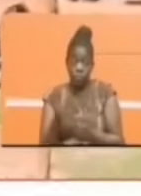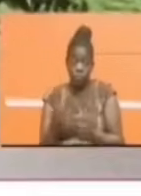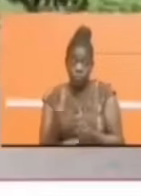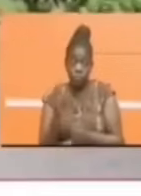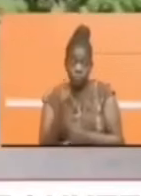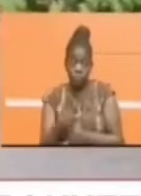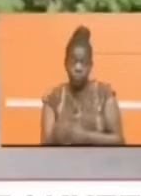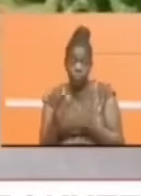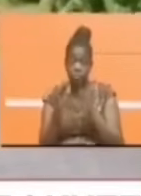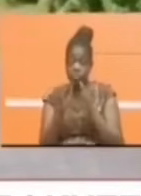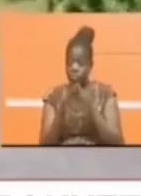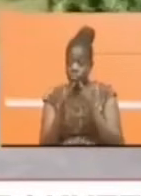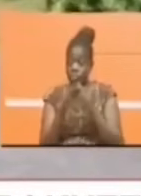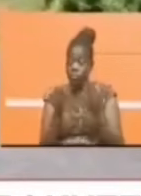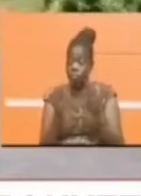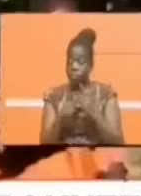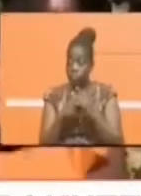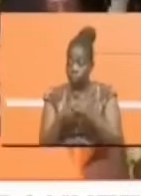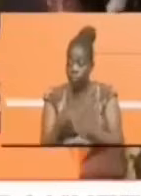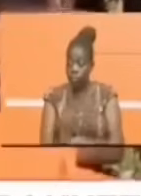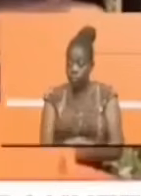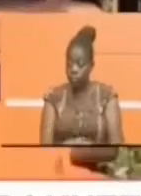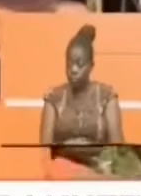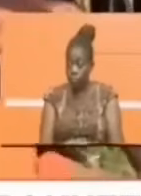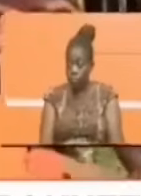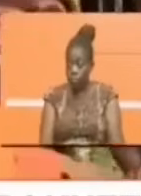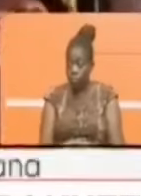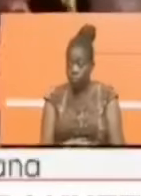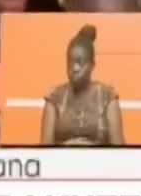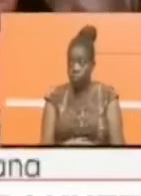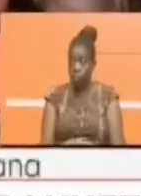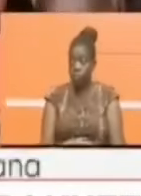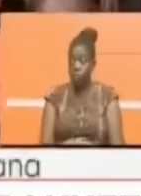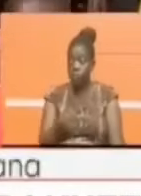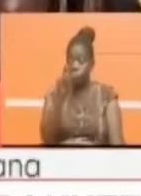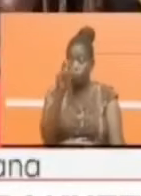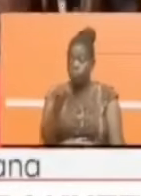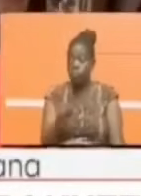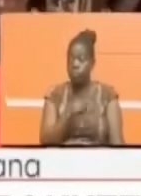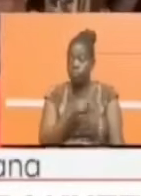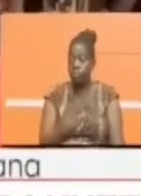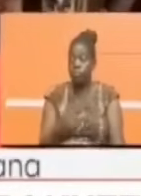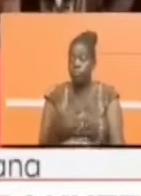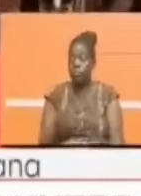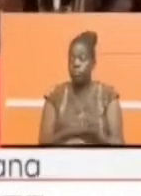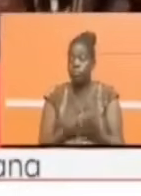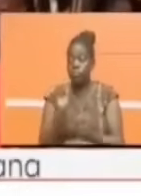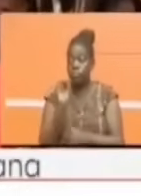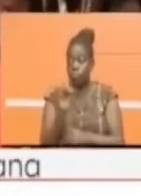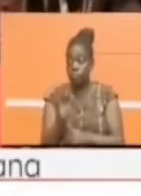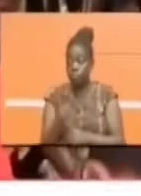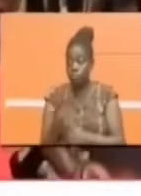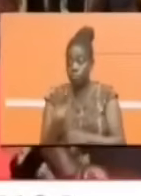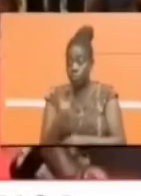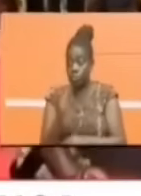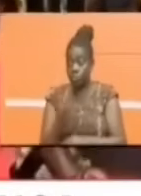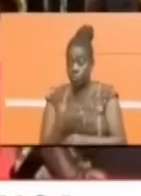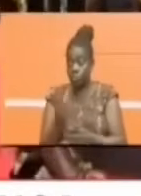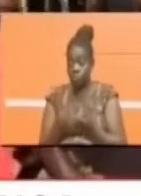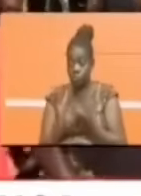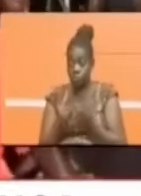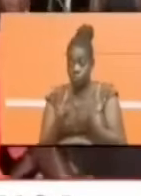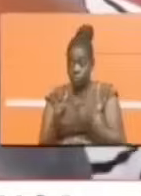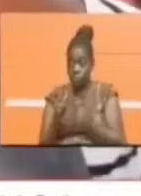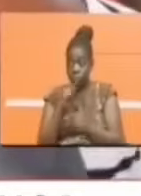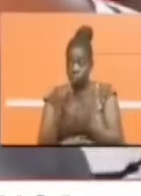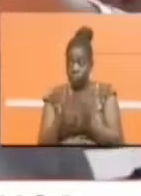kutuka makabwe ngabadu sim erabuli atakiriza kubaliwa ngeenda kubu uzaba na abachara ababala na abami